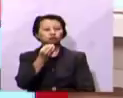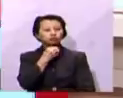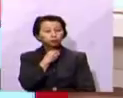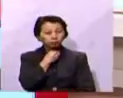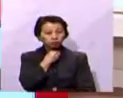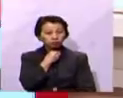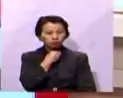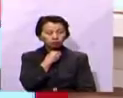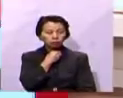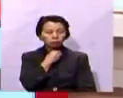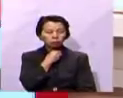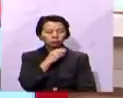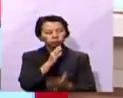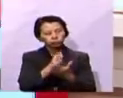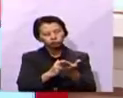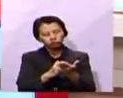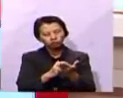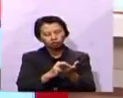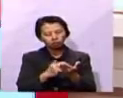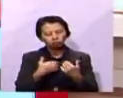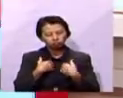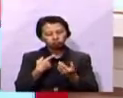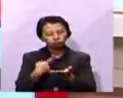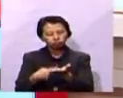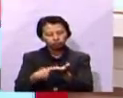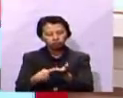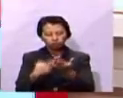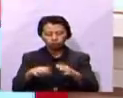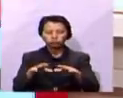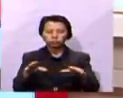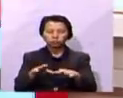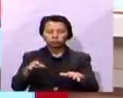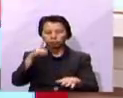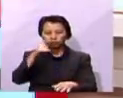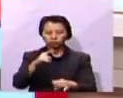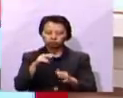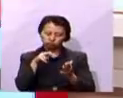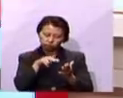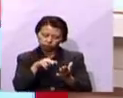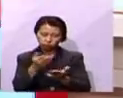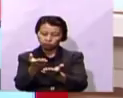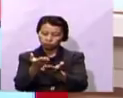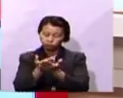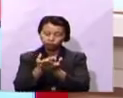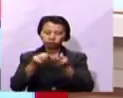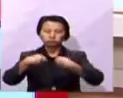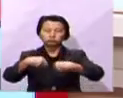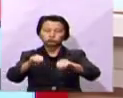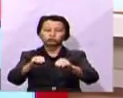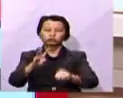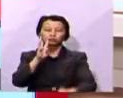Dr. Zamri Abdul Kadir, beberapa siri perbincangan juga telah dijalankan bagi memperhalus cadangan penjualan air.